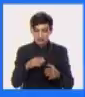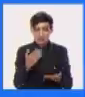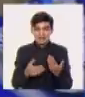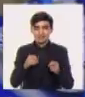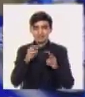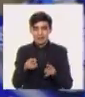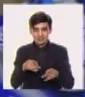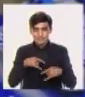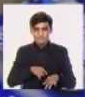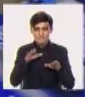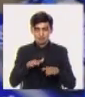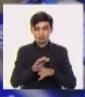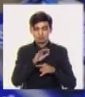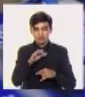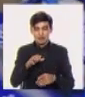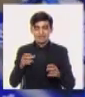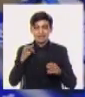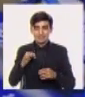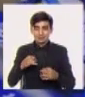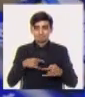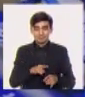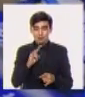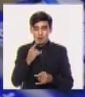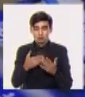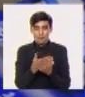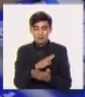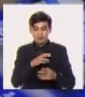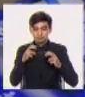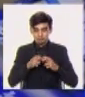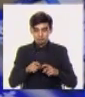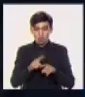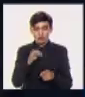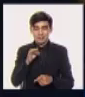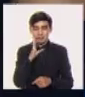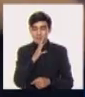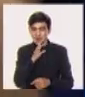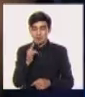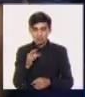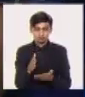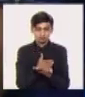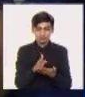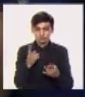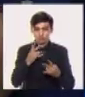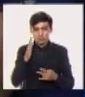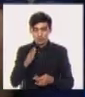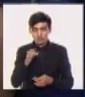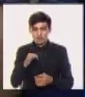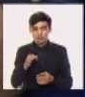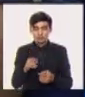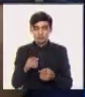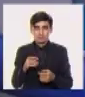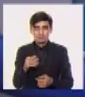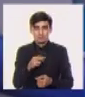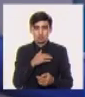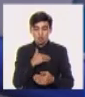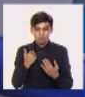роддом. В таком случае обследование проведут и новорожденному. До получения результатов мать и ребенка будут держать отдельно, чтобы избежать заражения.